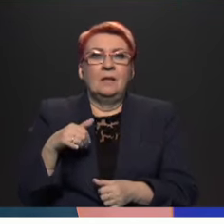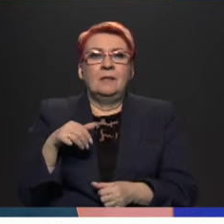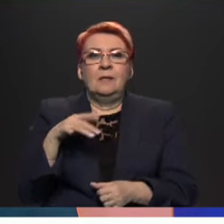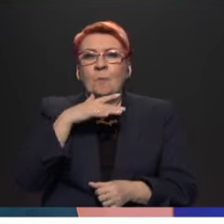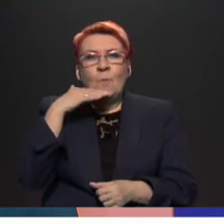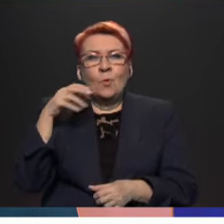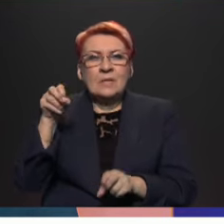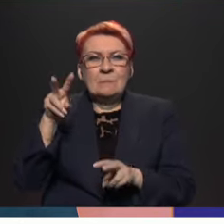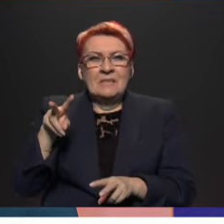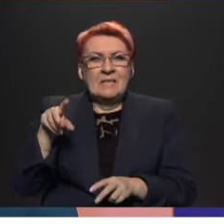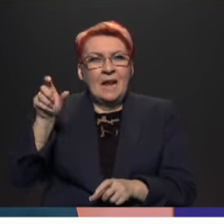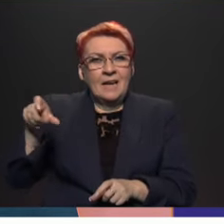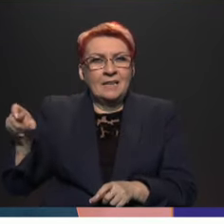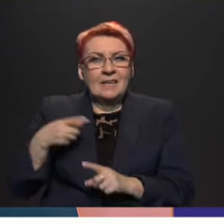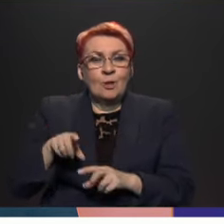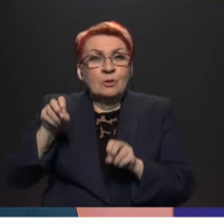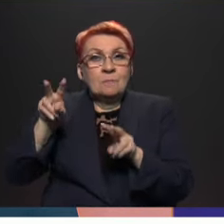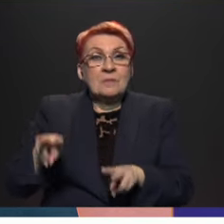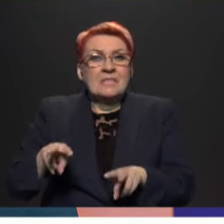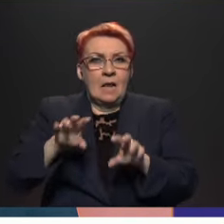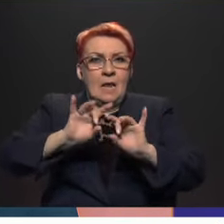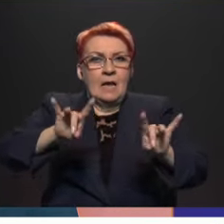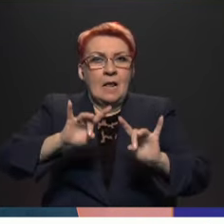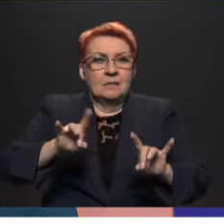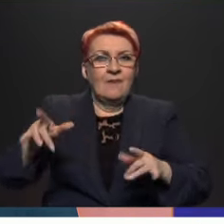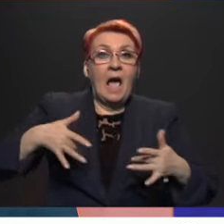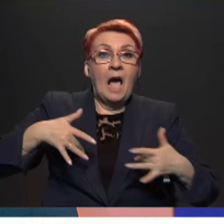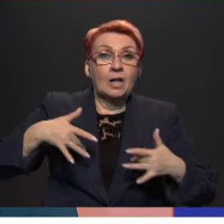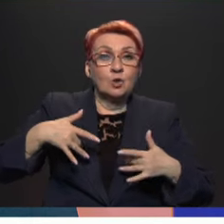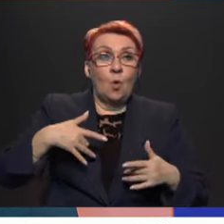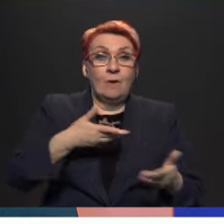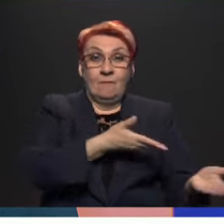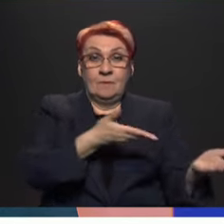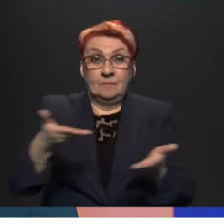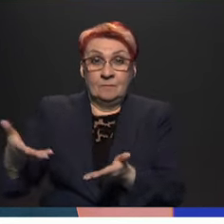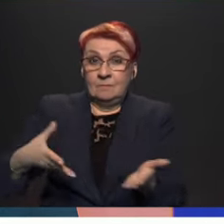людей, которые рассказывают о чудесах в своей жизни, актеров настоящих, вот,